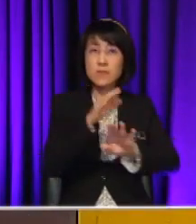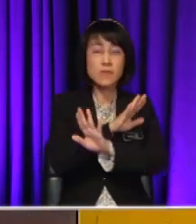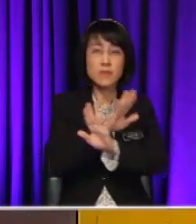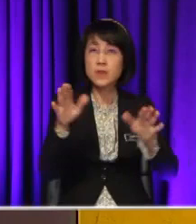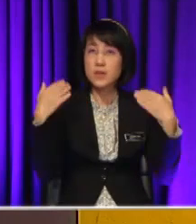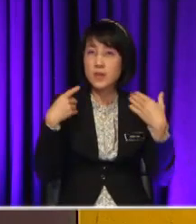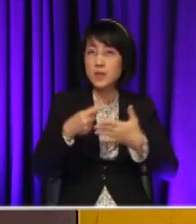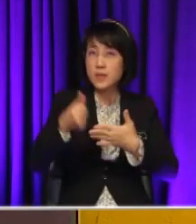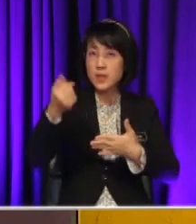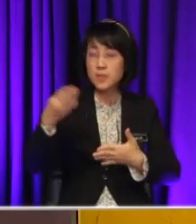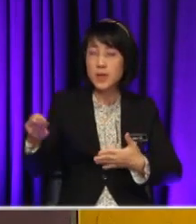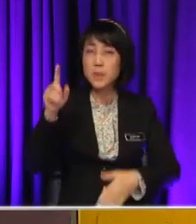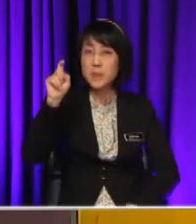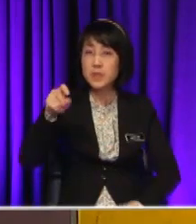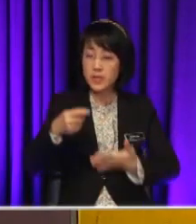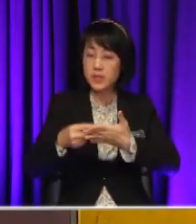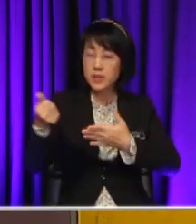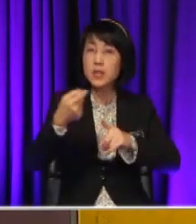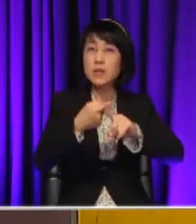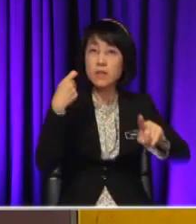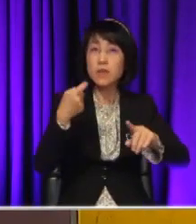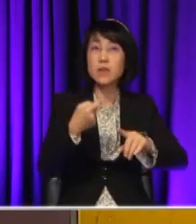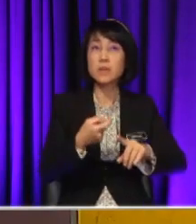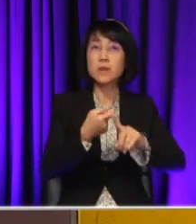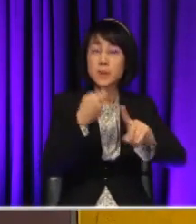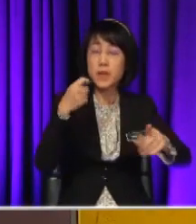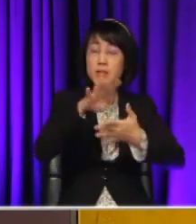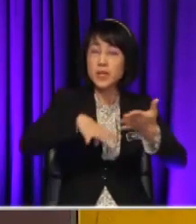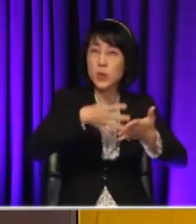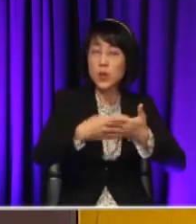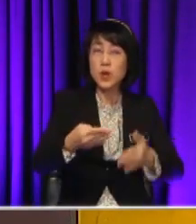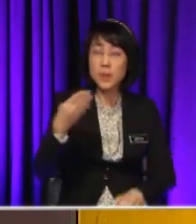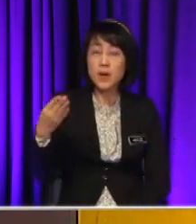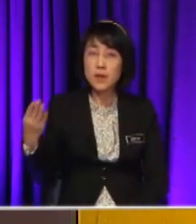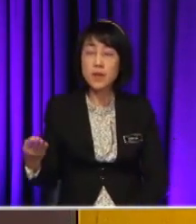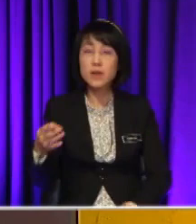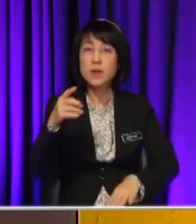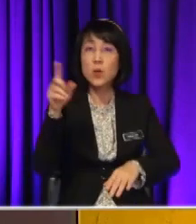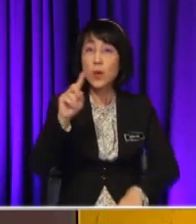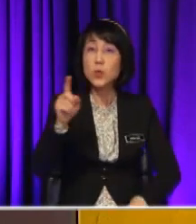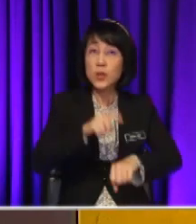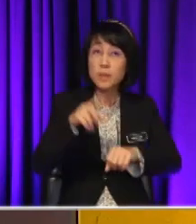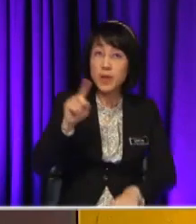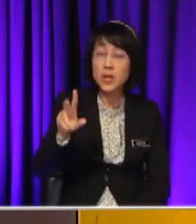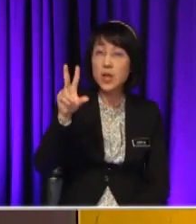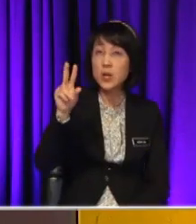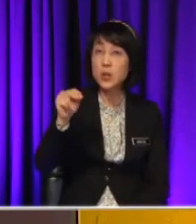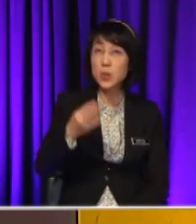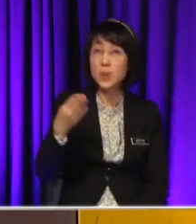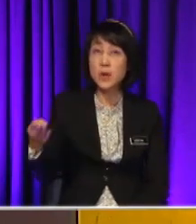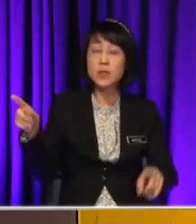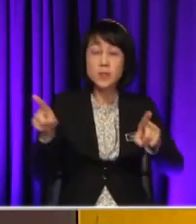Oke dilly from barang dari pada jadwal barang di mana weh itu di mana No barang sama dengan